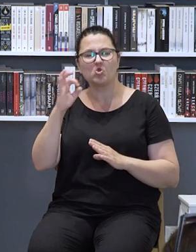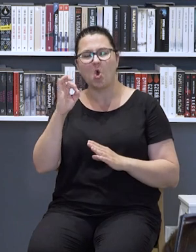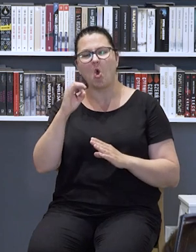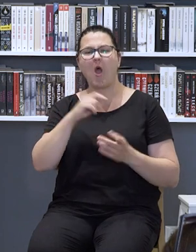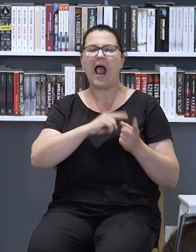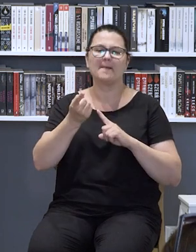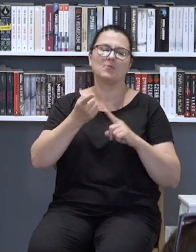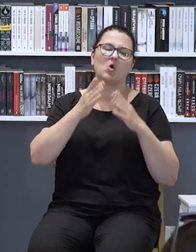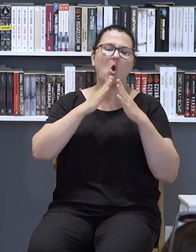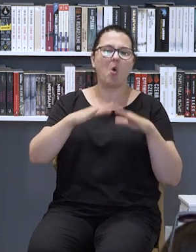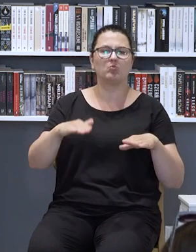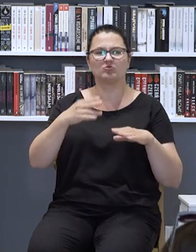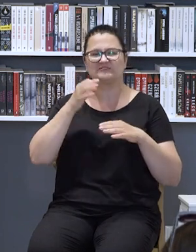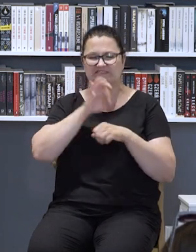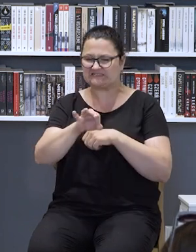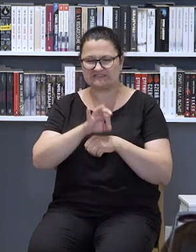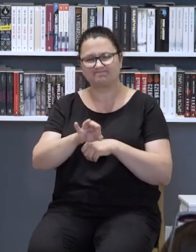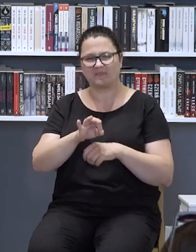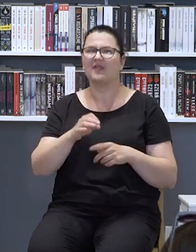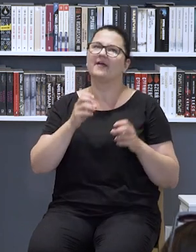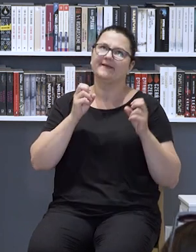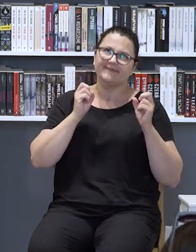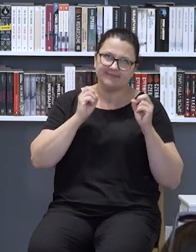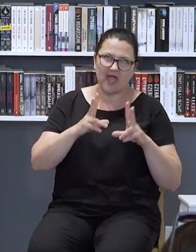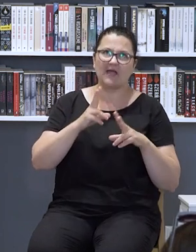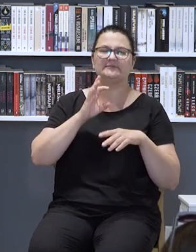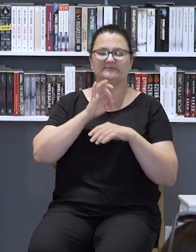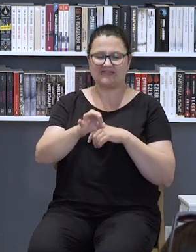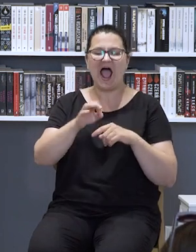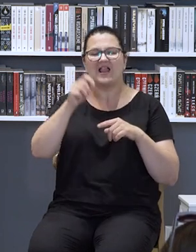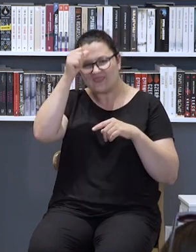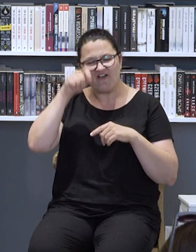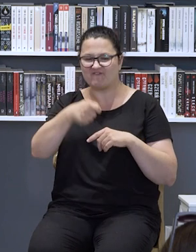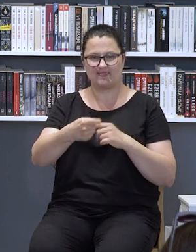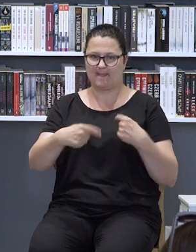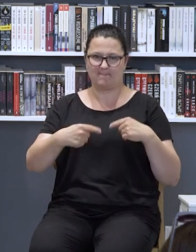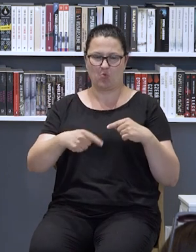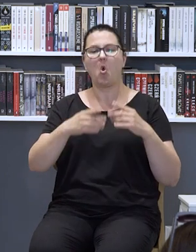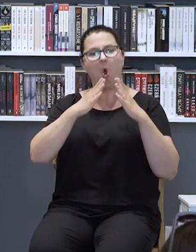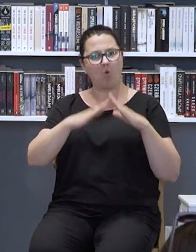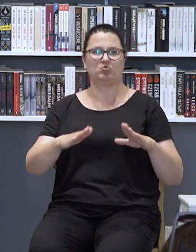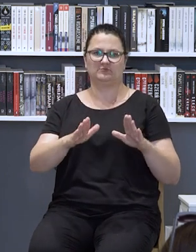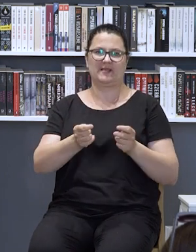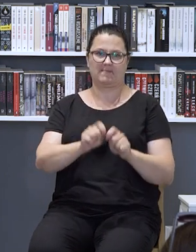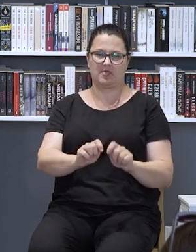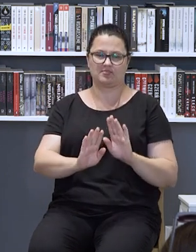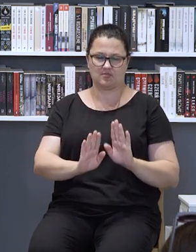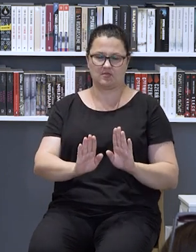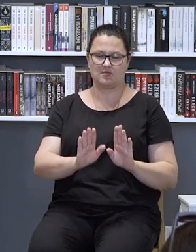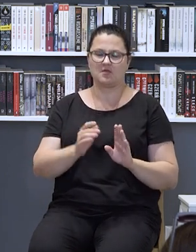obozy koncentracyjne, znaczy to były obozy koncentracyjne, tylko się tak nie nazywały, tak? W związku z czym